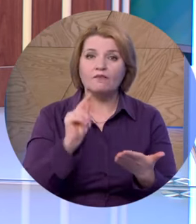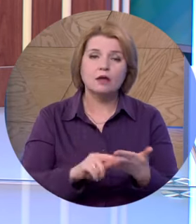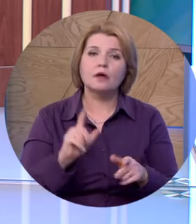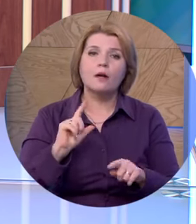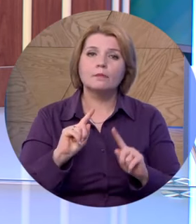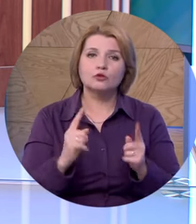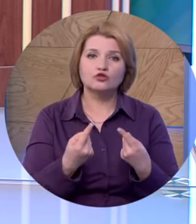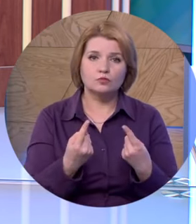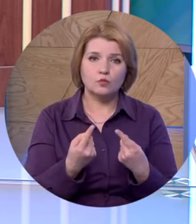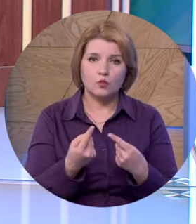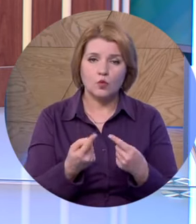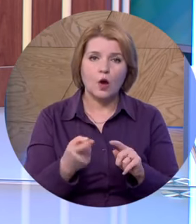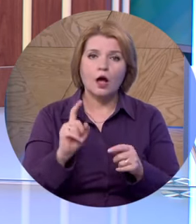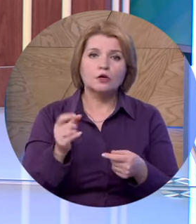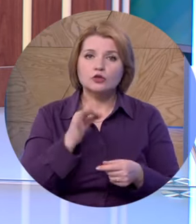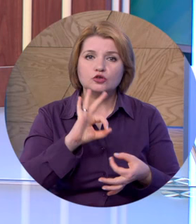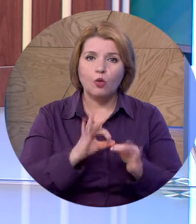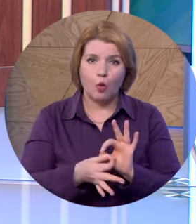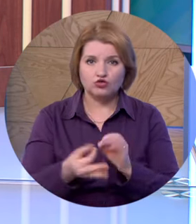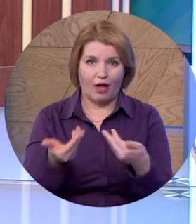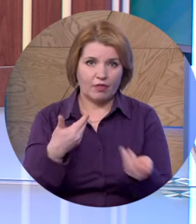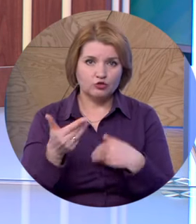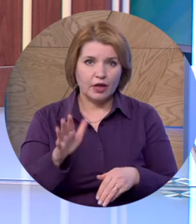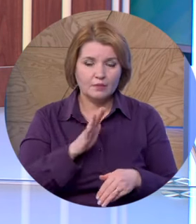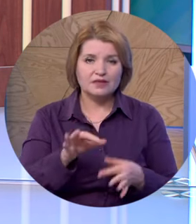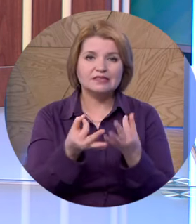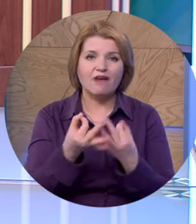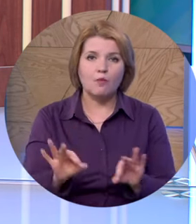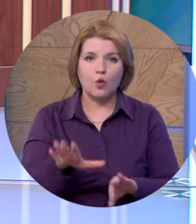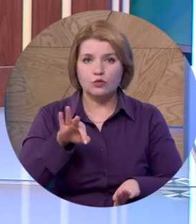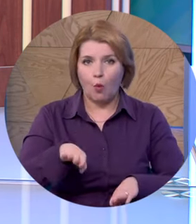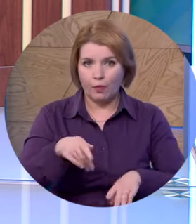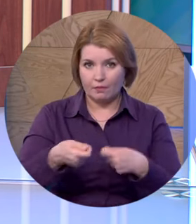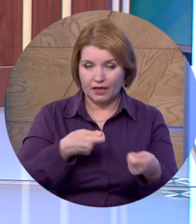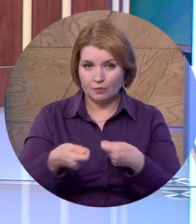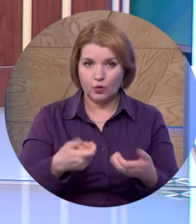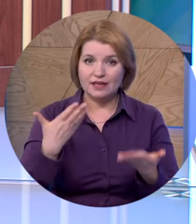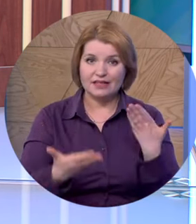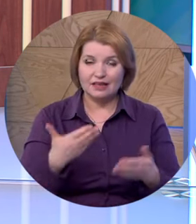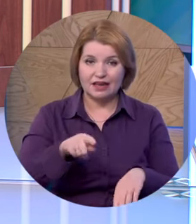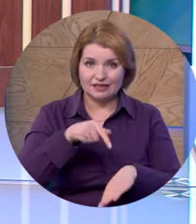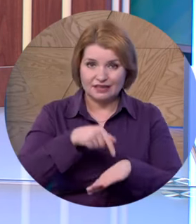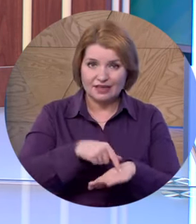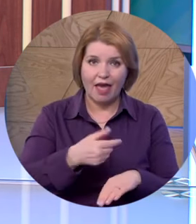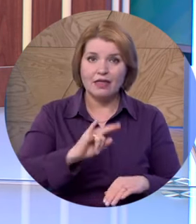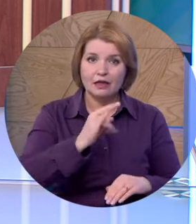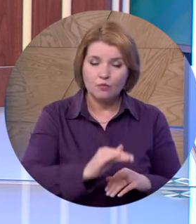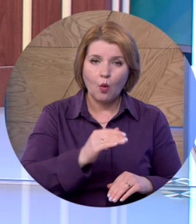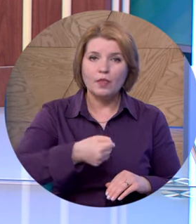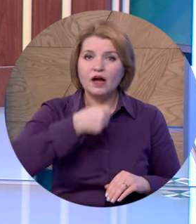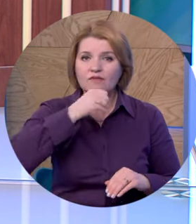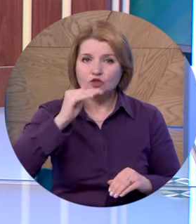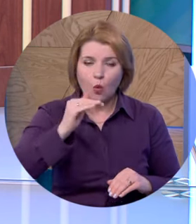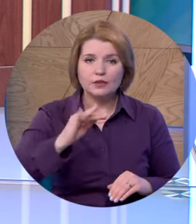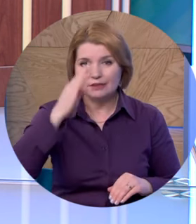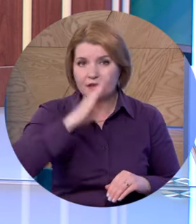установить общение, свободное от манипуляций. Угу. Почему все наши три внутренних эго-состояния, ребенок, взрослый, родитель, противятся вот этой близости и общению